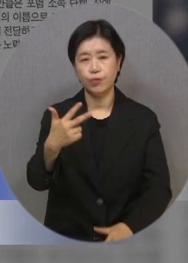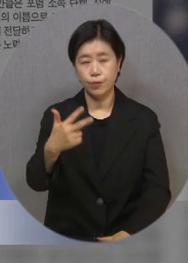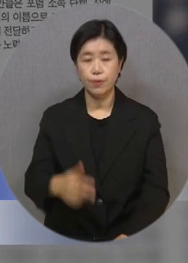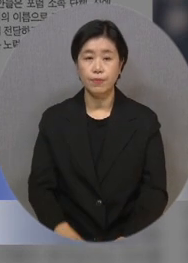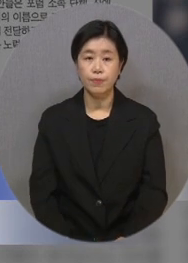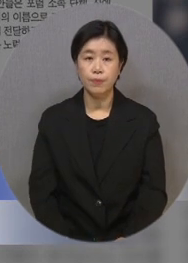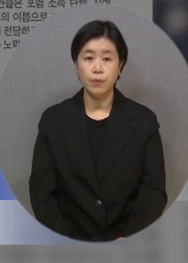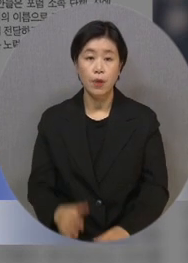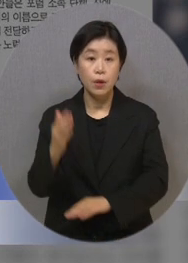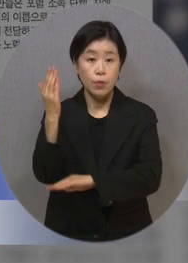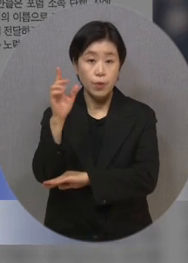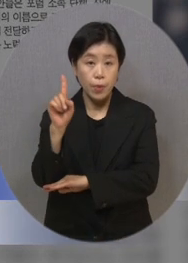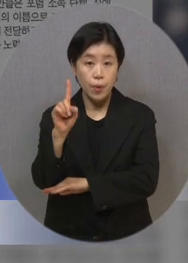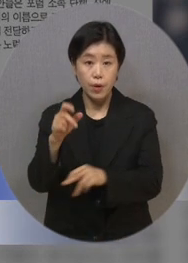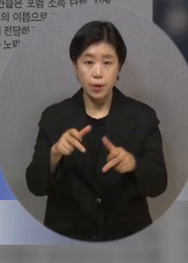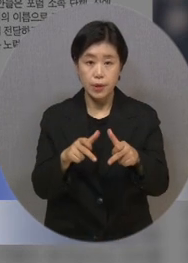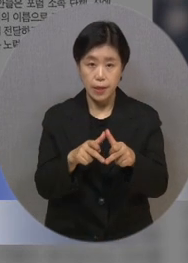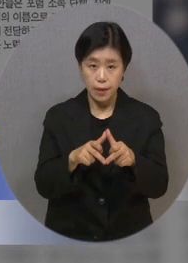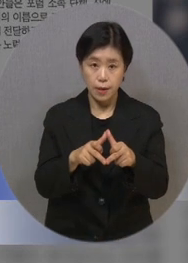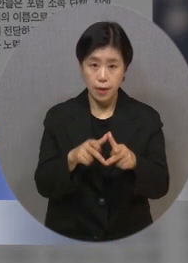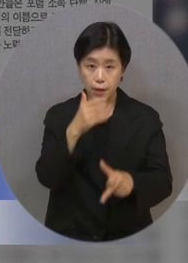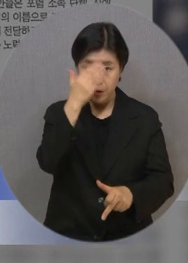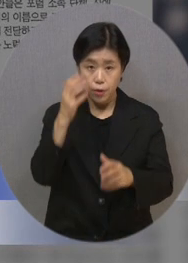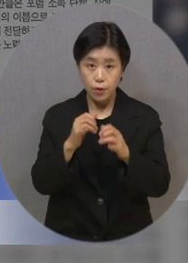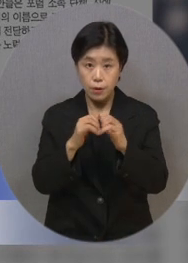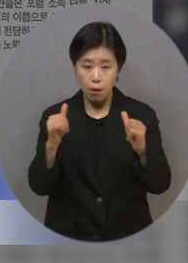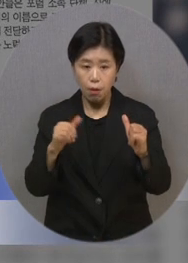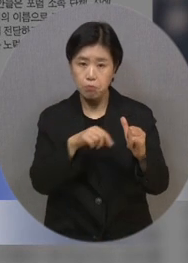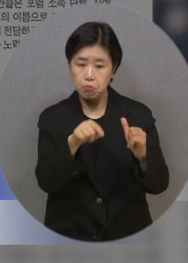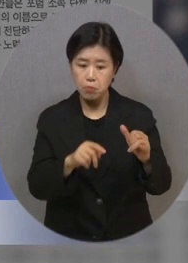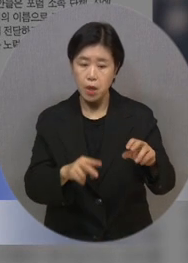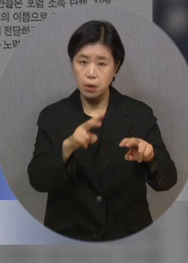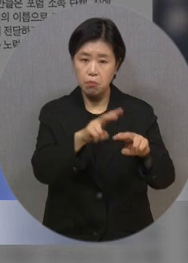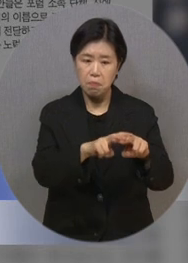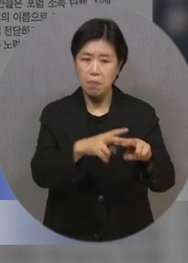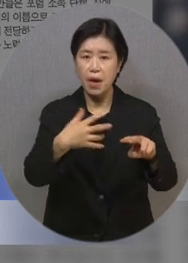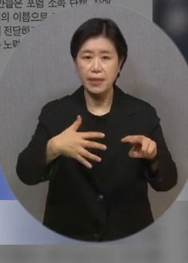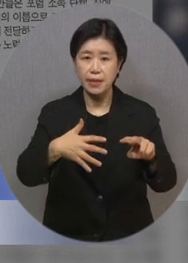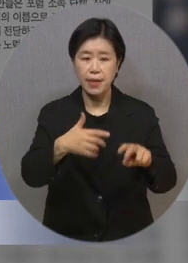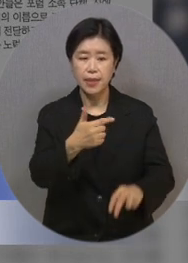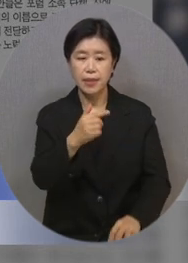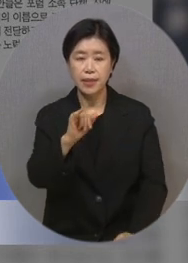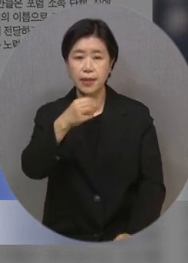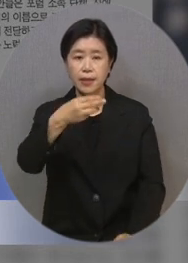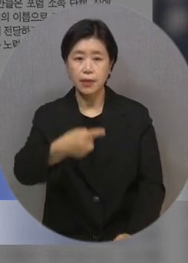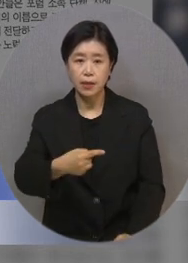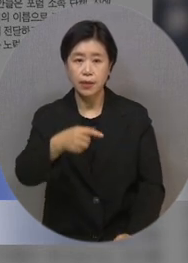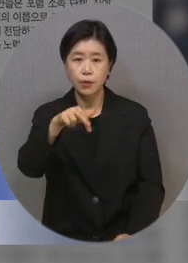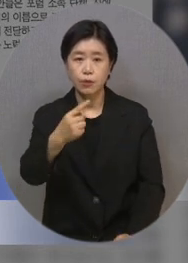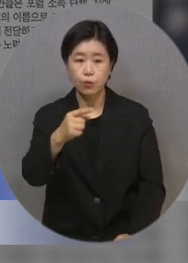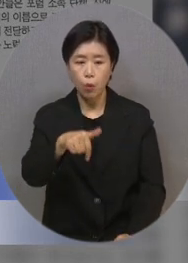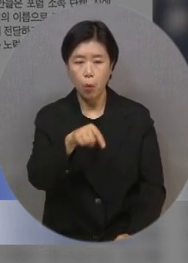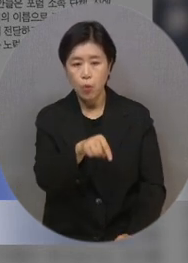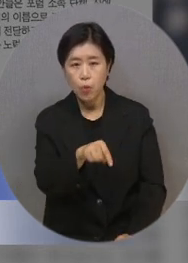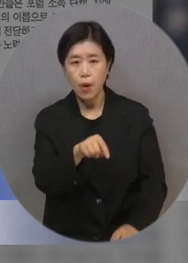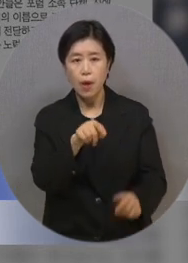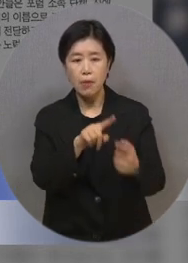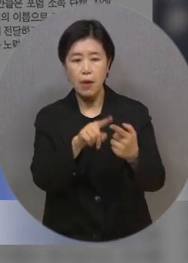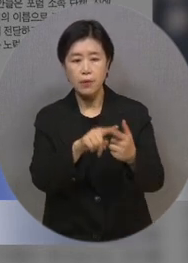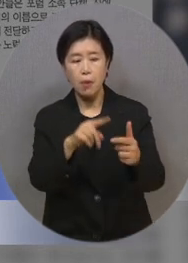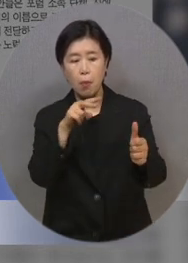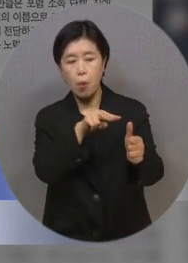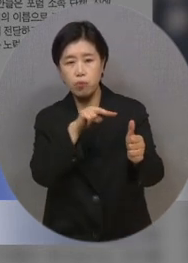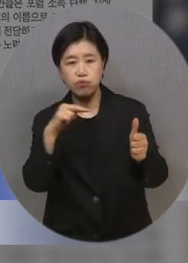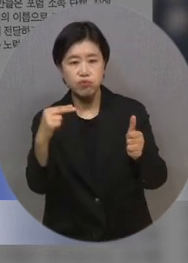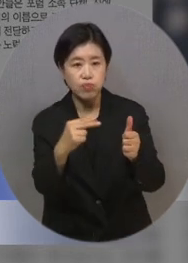주요 발표로는 장애 청년을 자발적 미취업을 일컫는 니트족으로 바라보는 시선에 대한 주제 발표와 함께